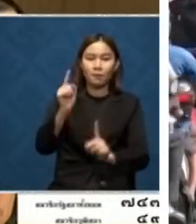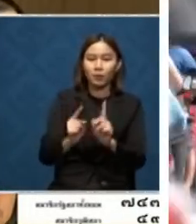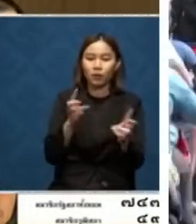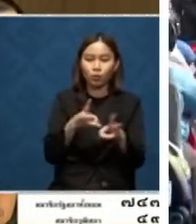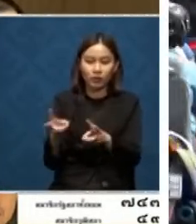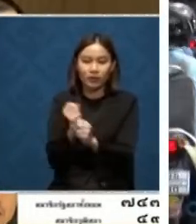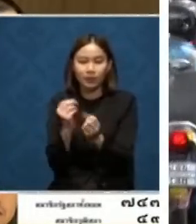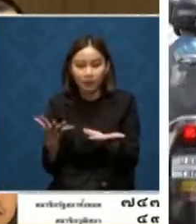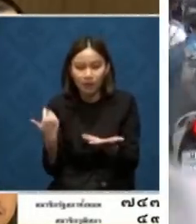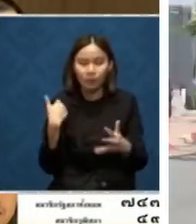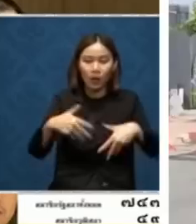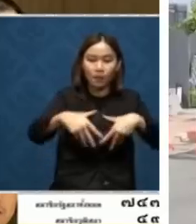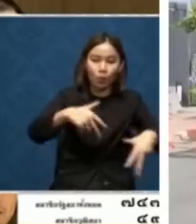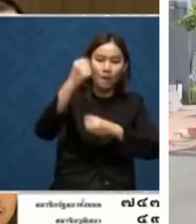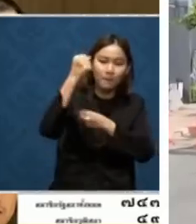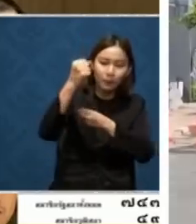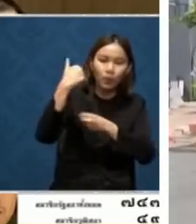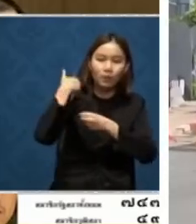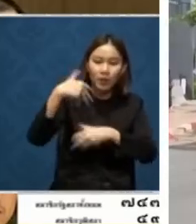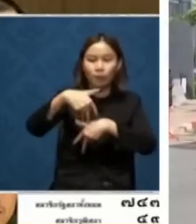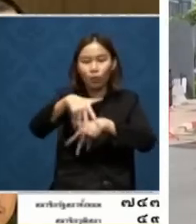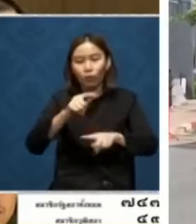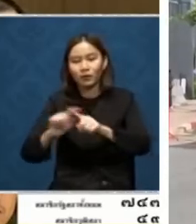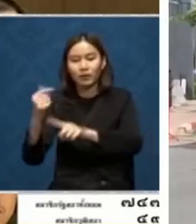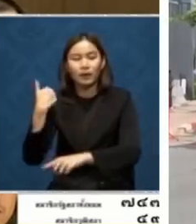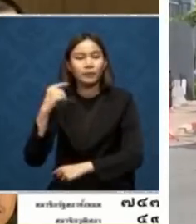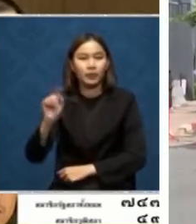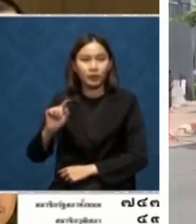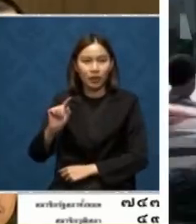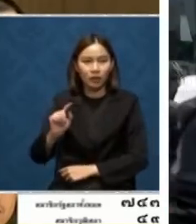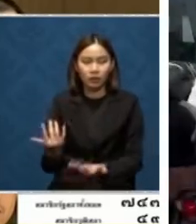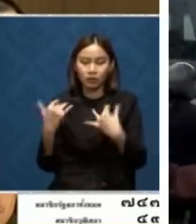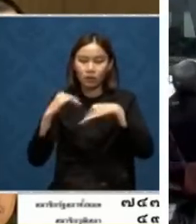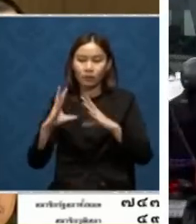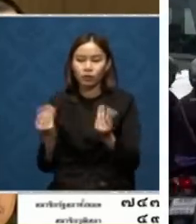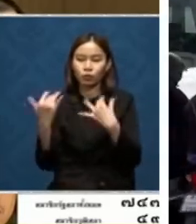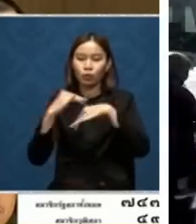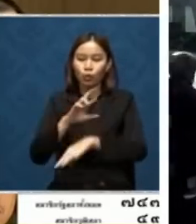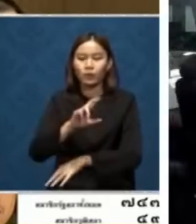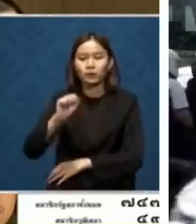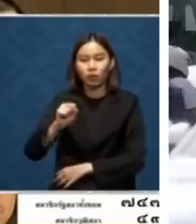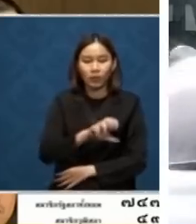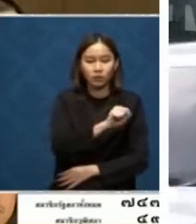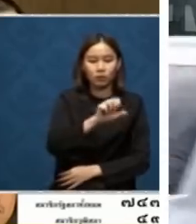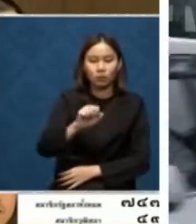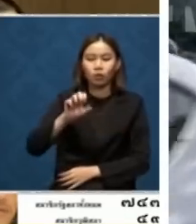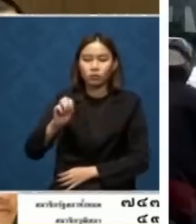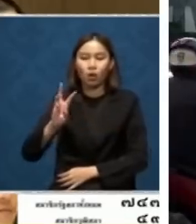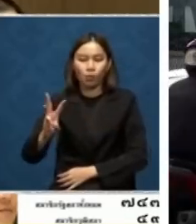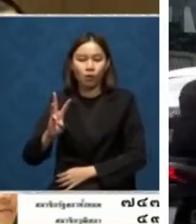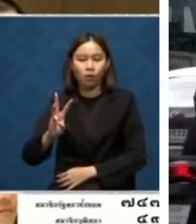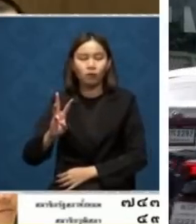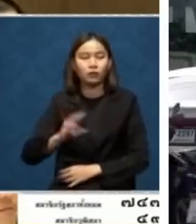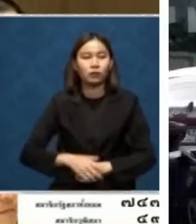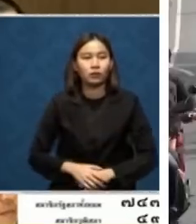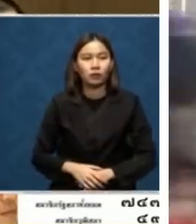แห่งชาติให้ส่งเจ้าหน้าที่มารื้อถอนตู้ออกไปซึ่งประธานวันนอก็บอกว่าก็เข้าใจความเดือดร้อนแหละแต่คนที่เขามีหน้าที่รักษาความ